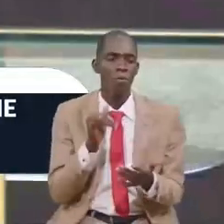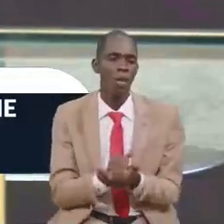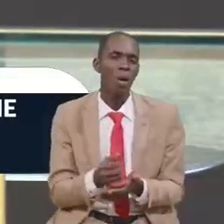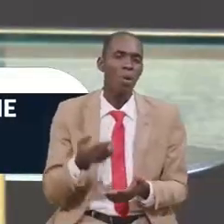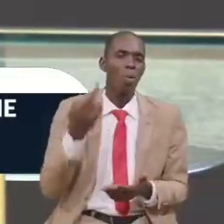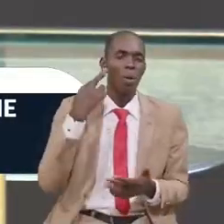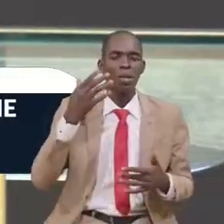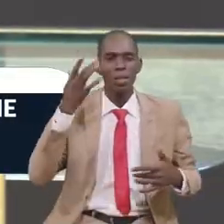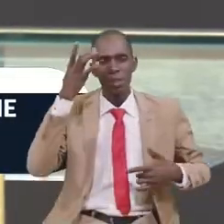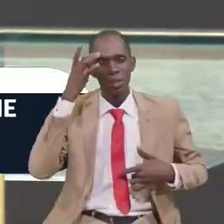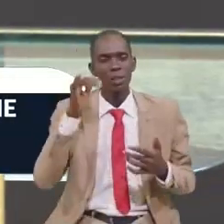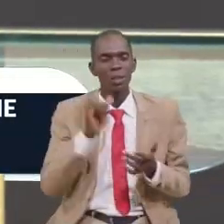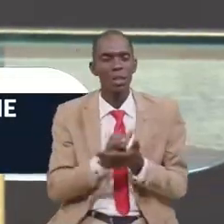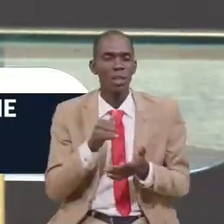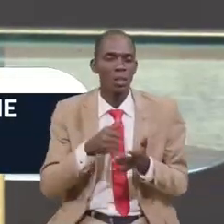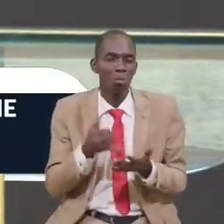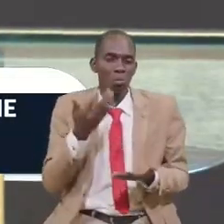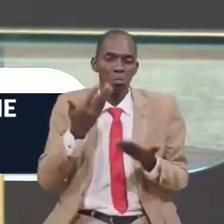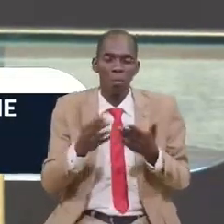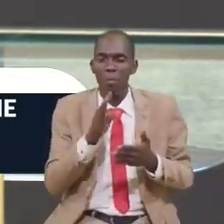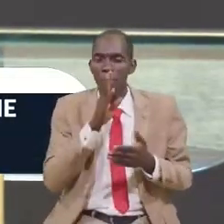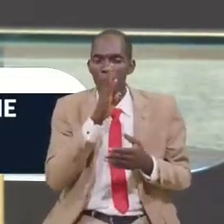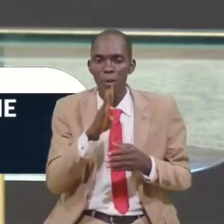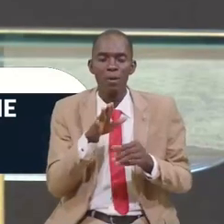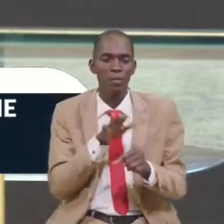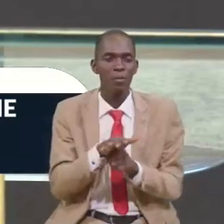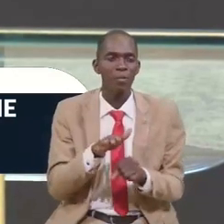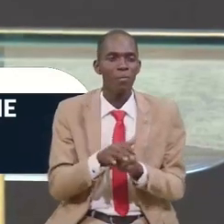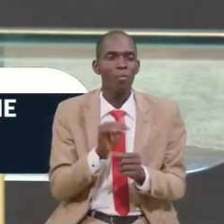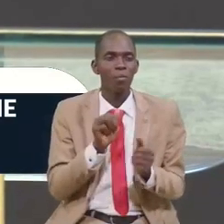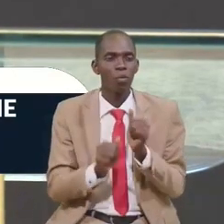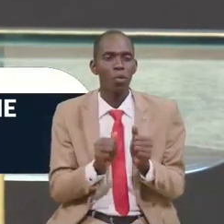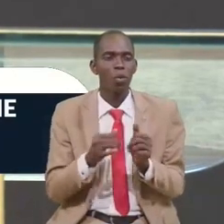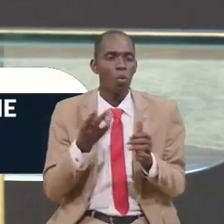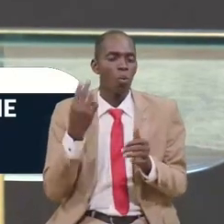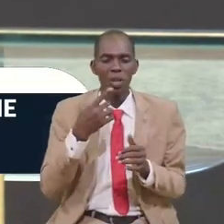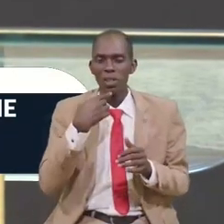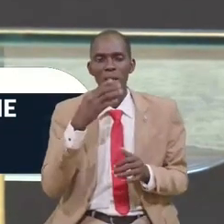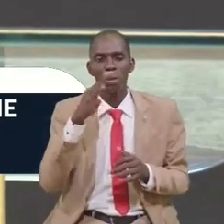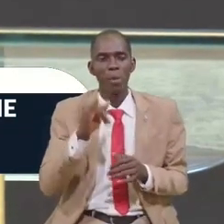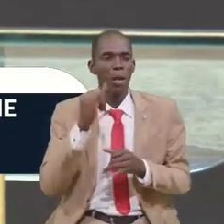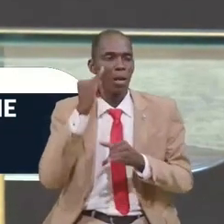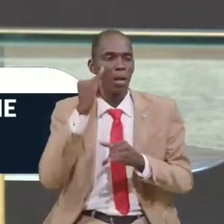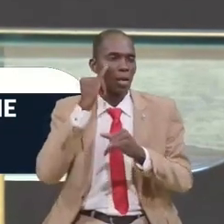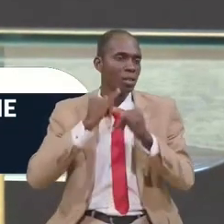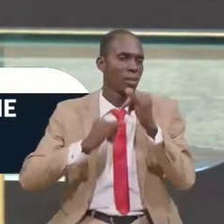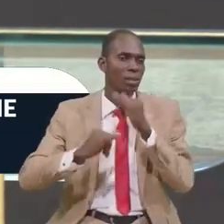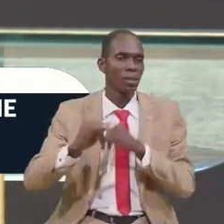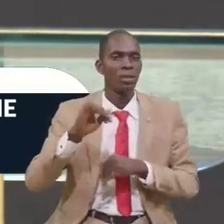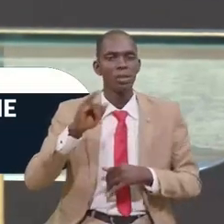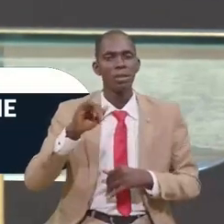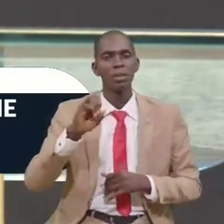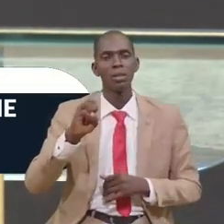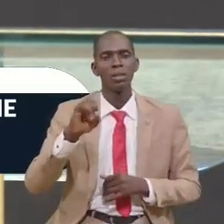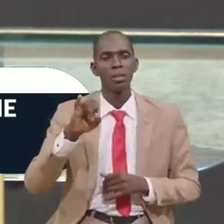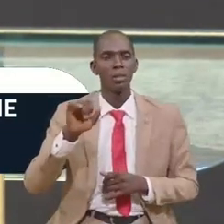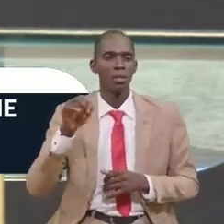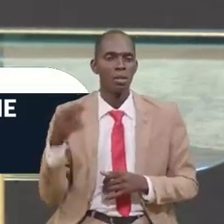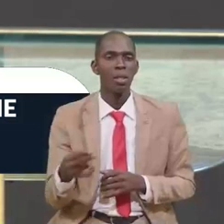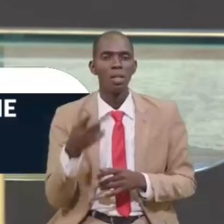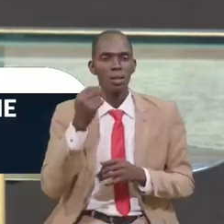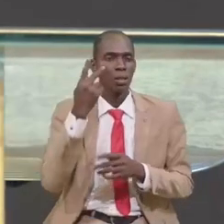Il guérit tous les malades, afin que s'accomplisse ce qui avait été annoncé par Esaïe le prophète. Il a pris